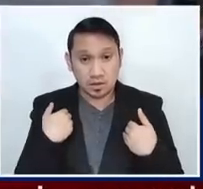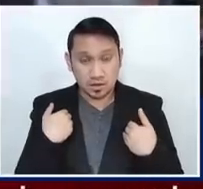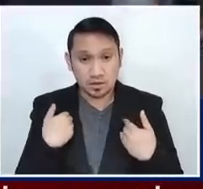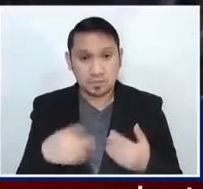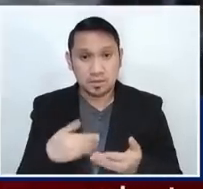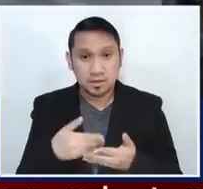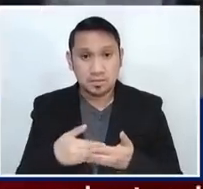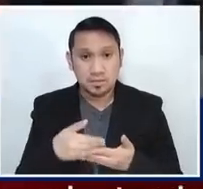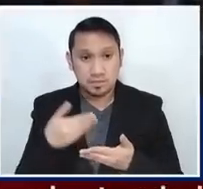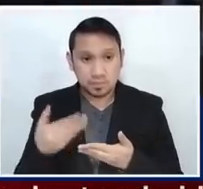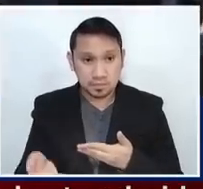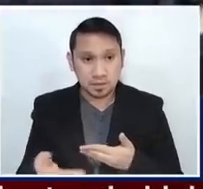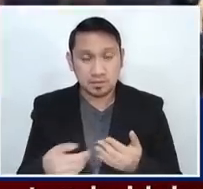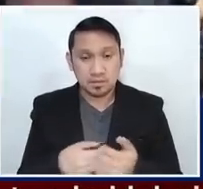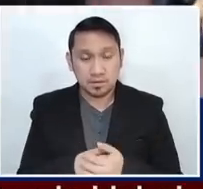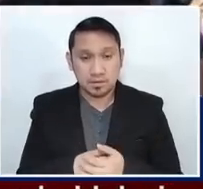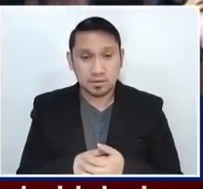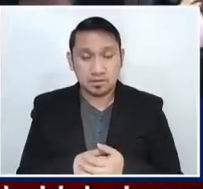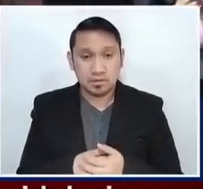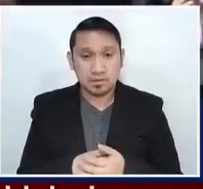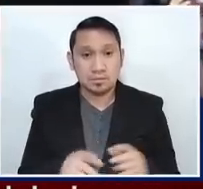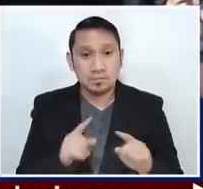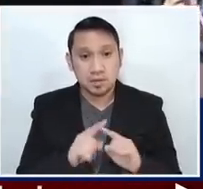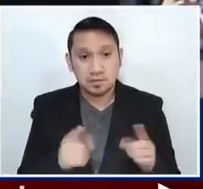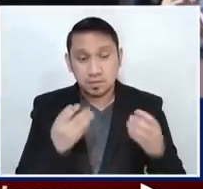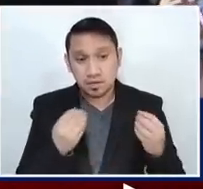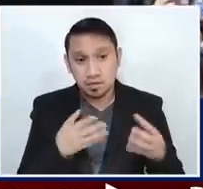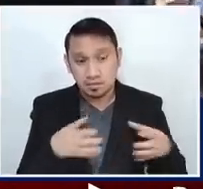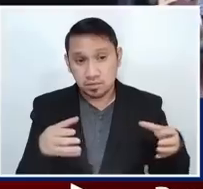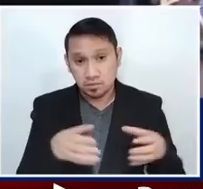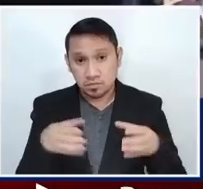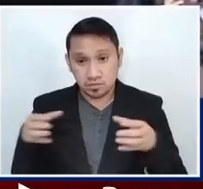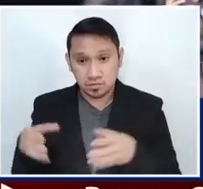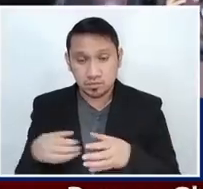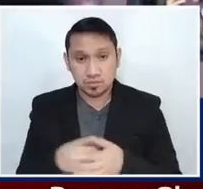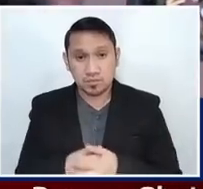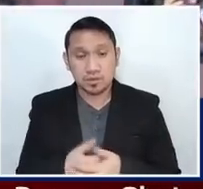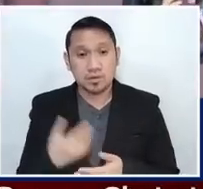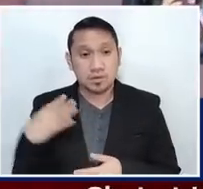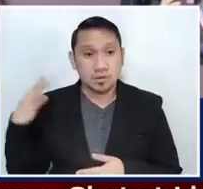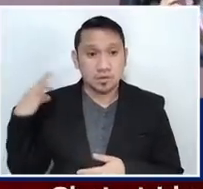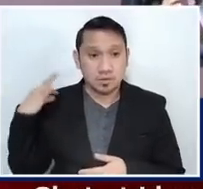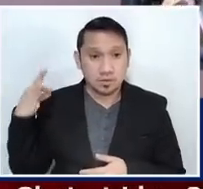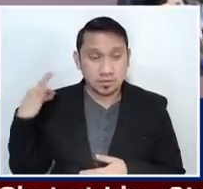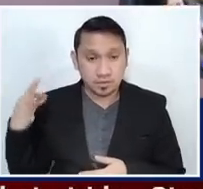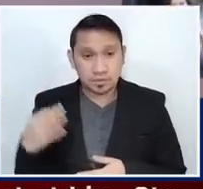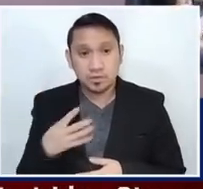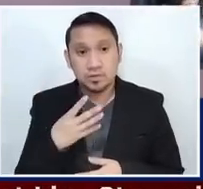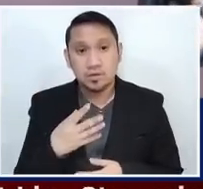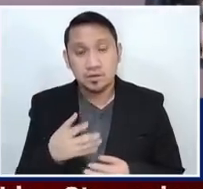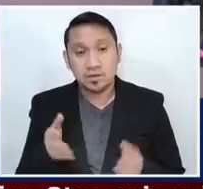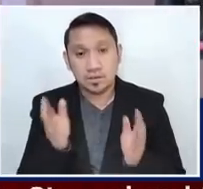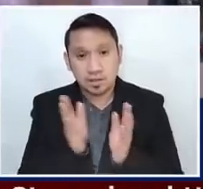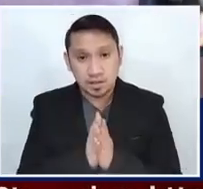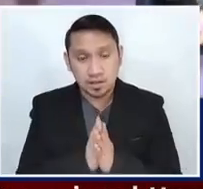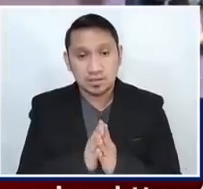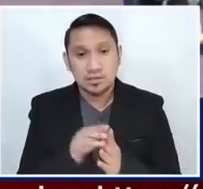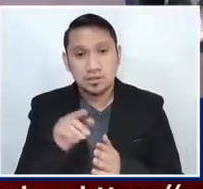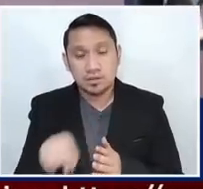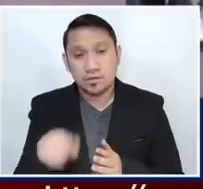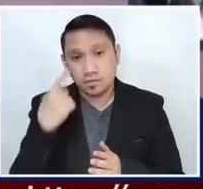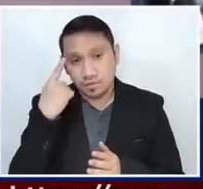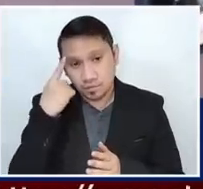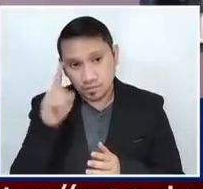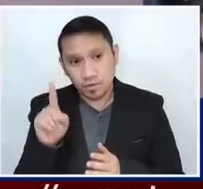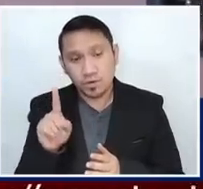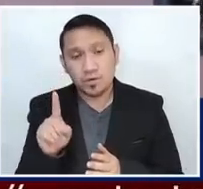binibili. Kaya nga lang maraming sektor na nag-volunteer kagad at humingi ng block screening. Yun